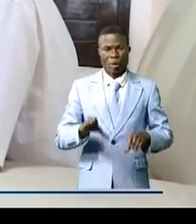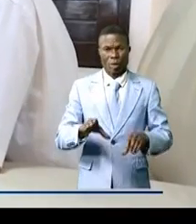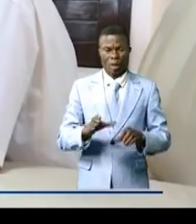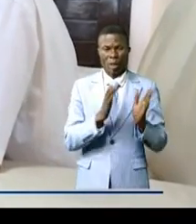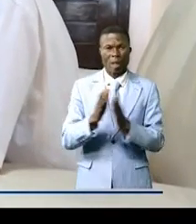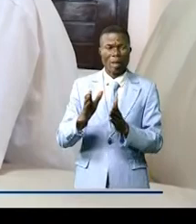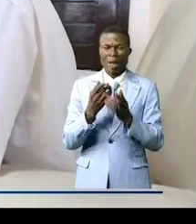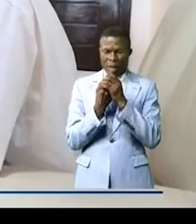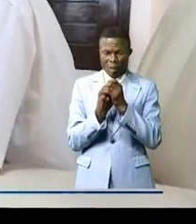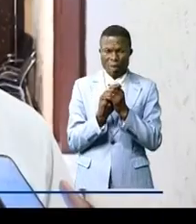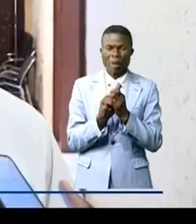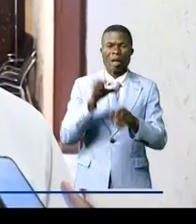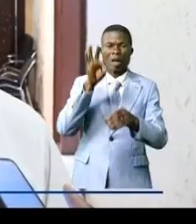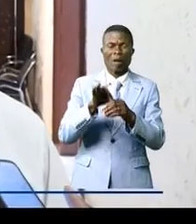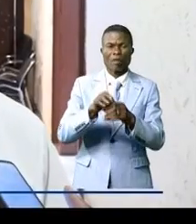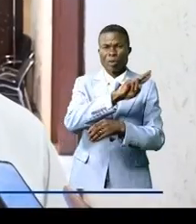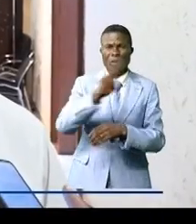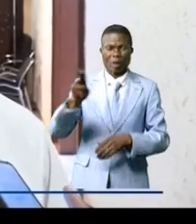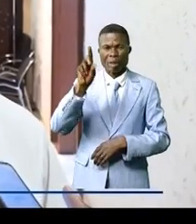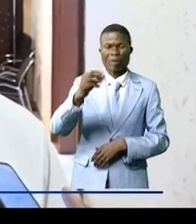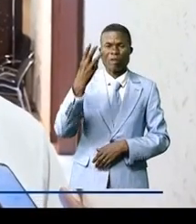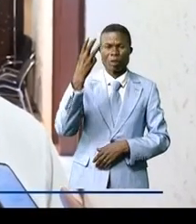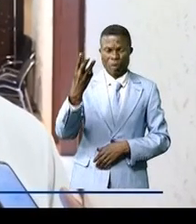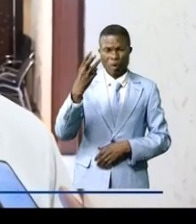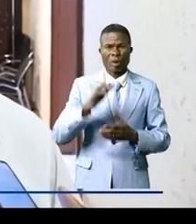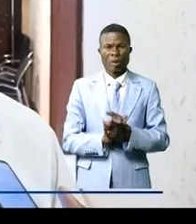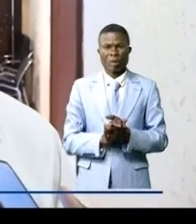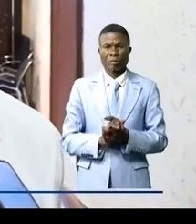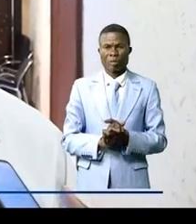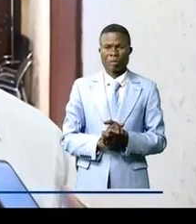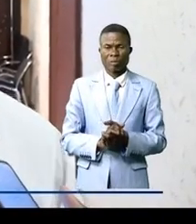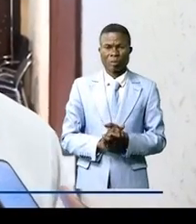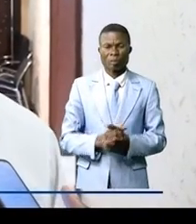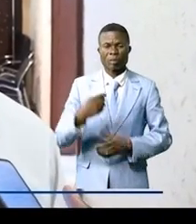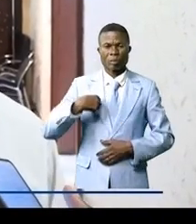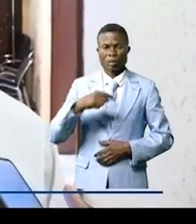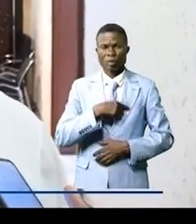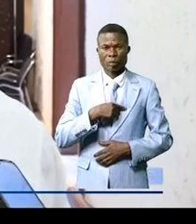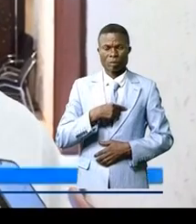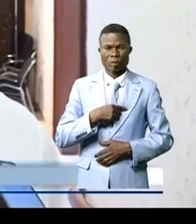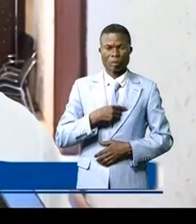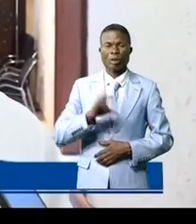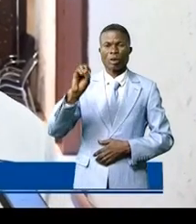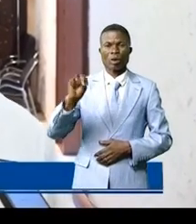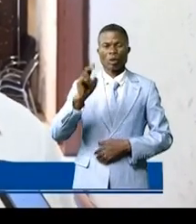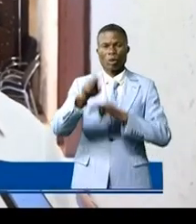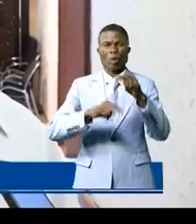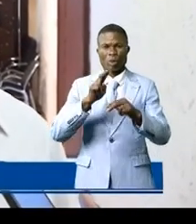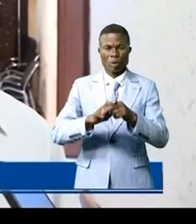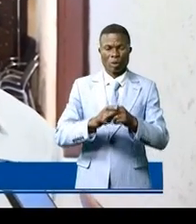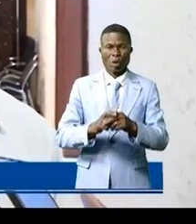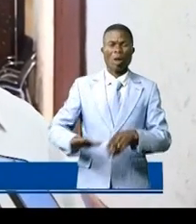prélude des élections de 2023. Qui s'appelle le National Endowment for Democracy. Une ONG internationale basée à